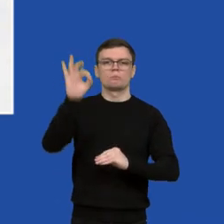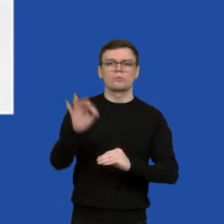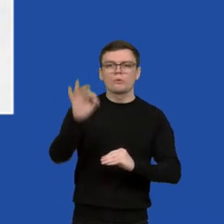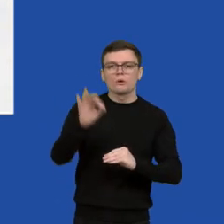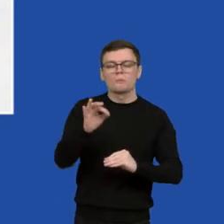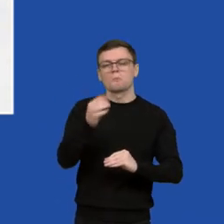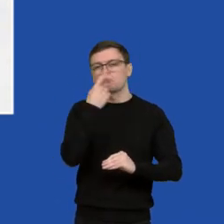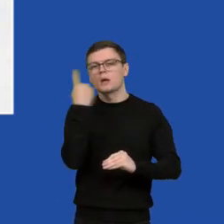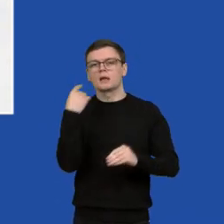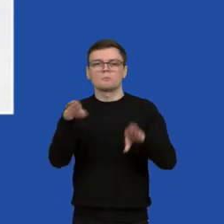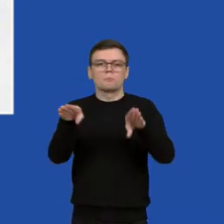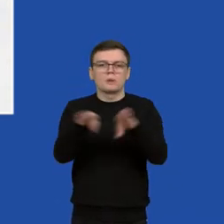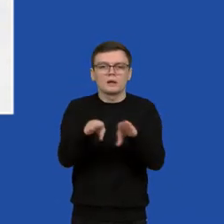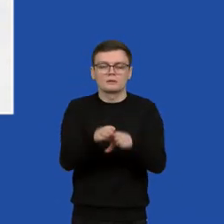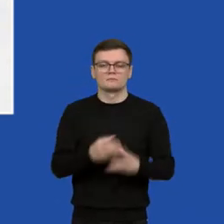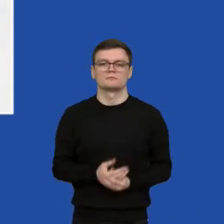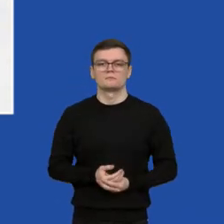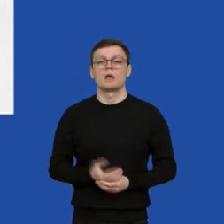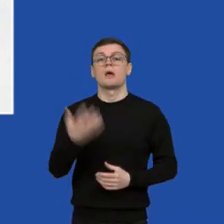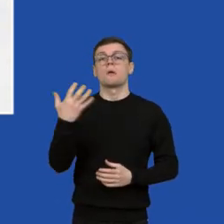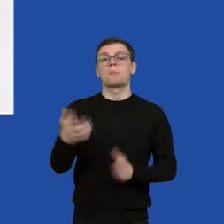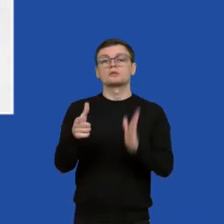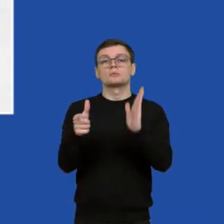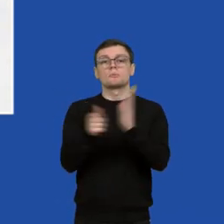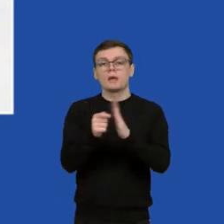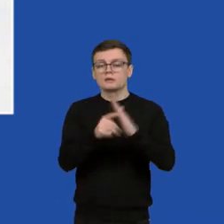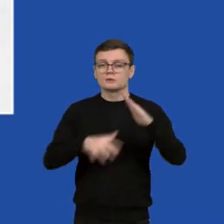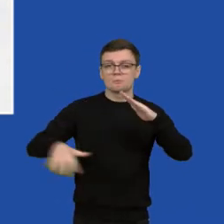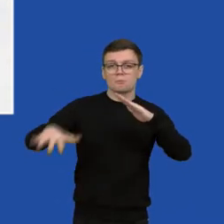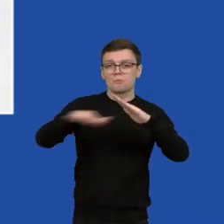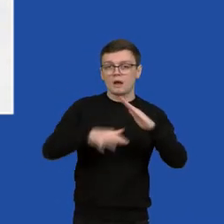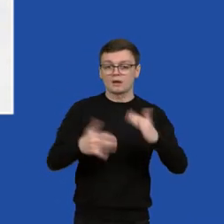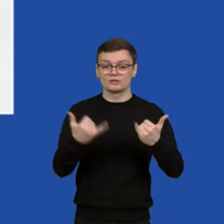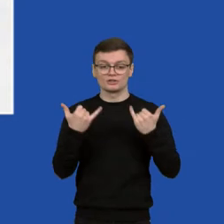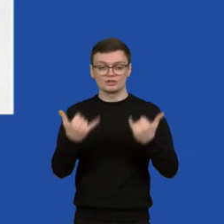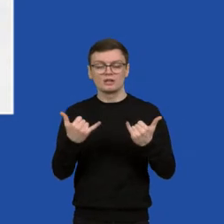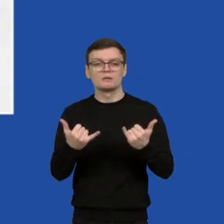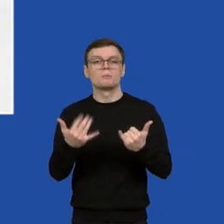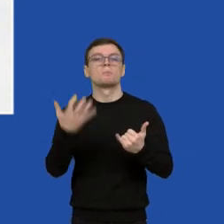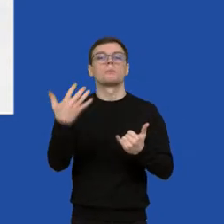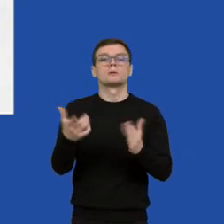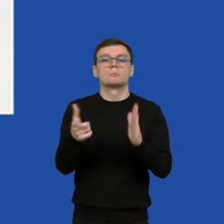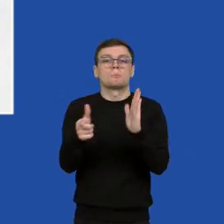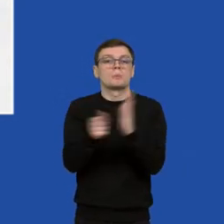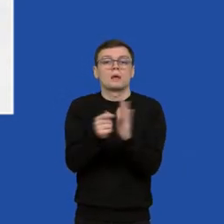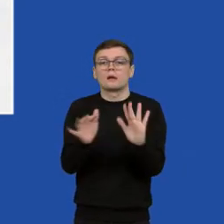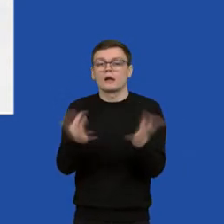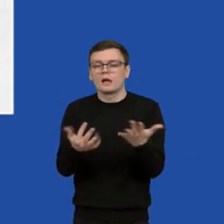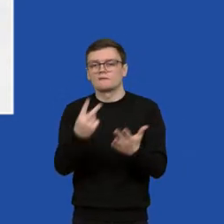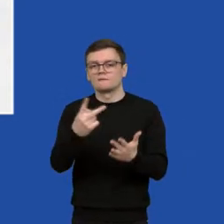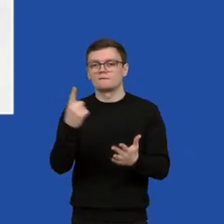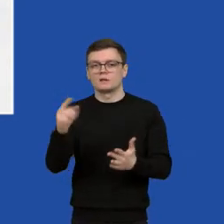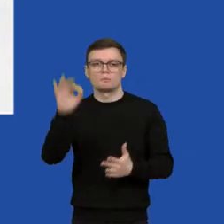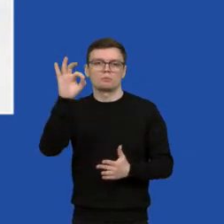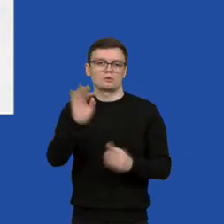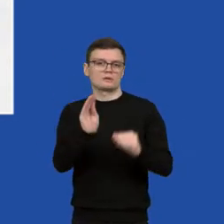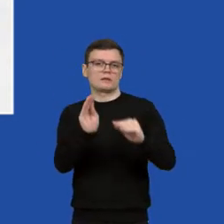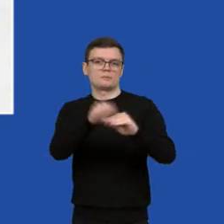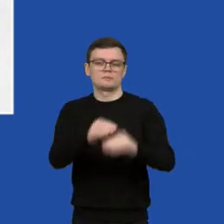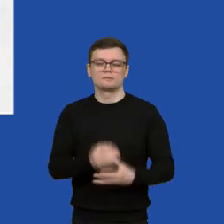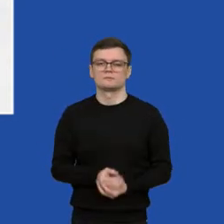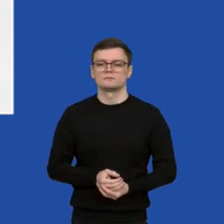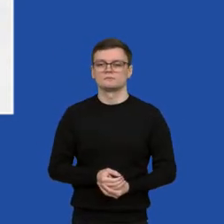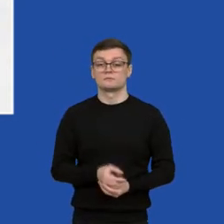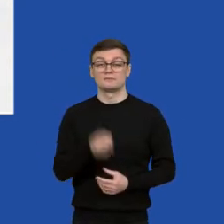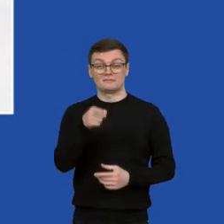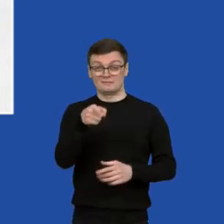pernai. Padidinus šalpos pensijų bazę, šalpos pensijos šiemet ūkteltų 21%. Taip pat prie šios skaidrės